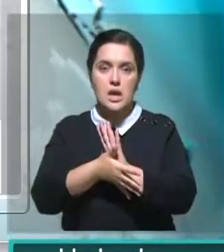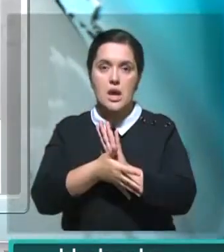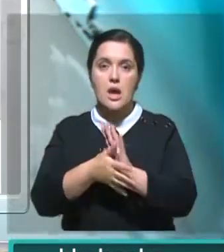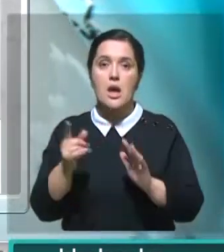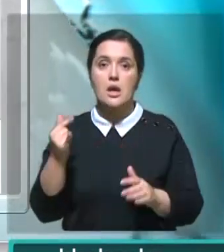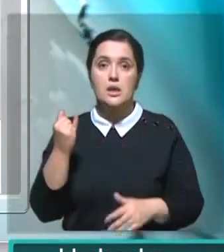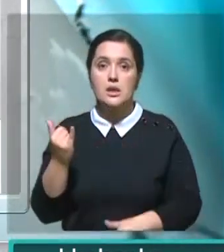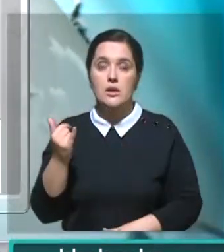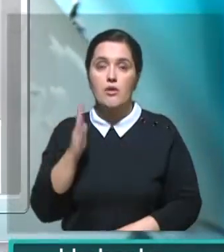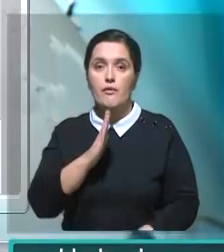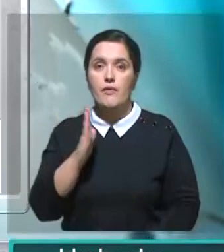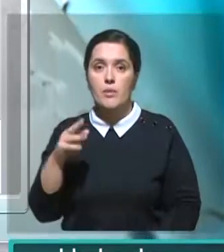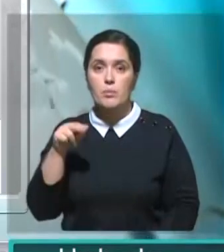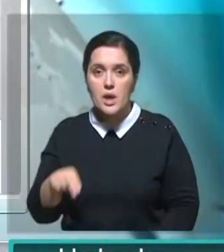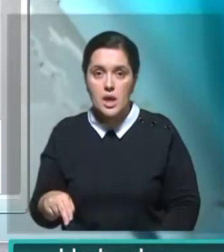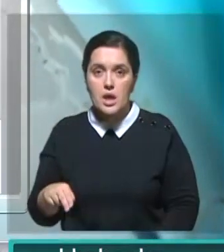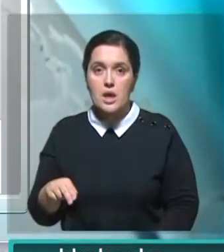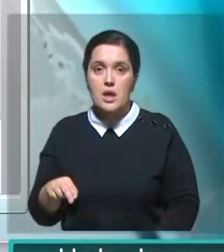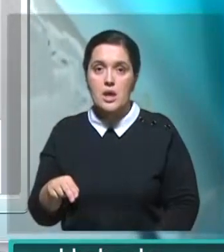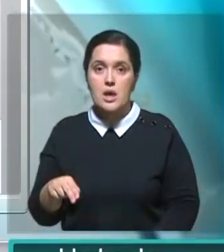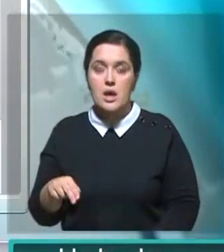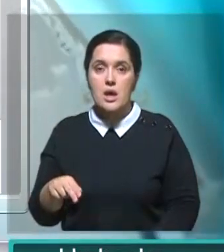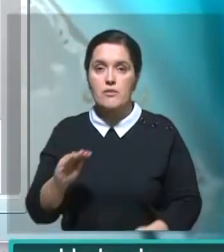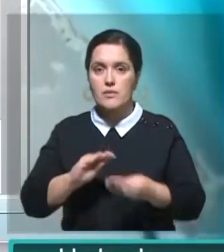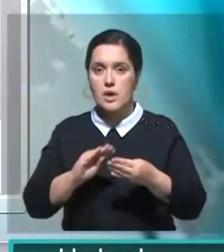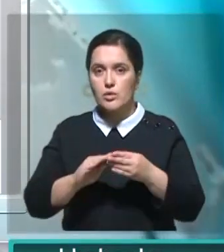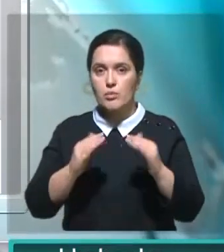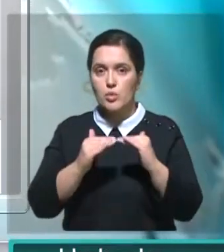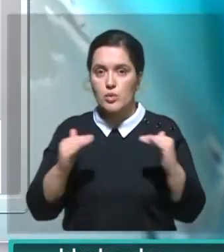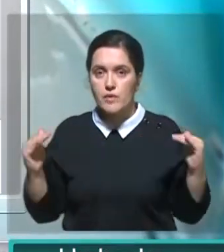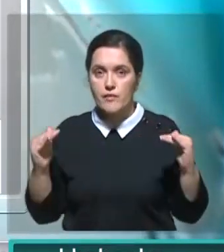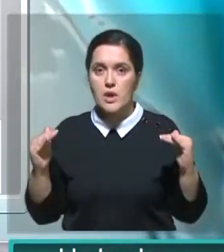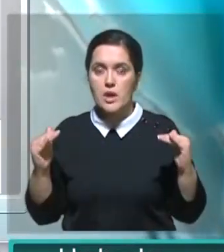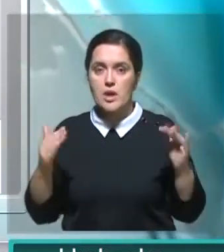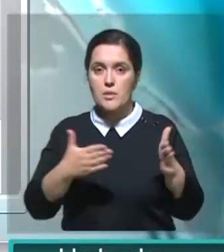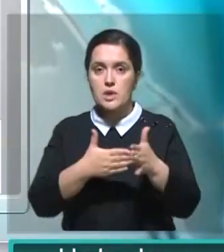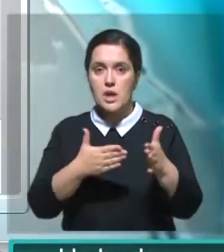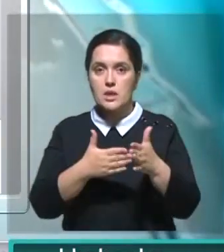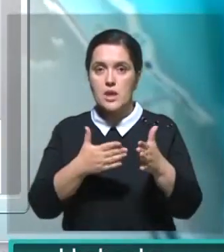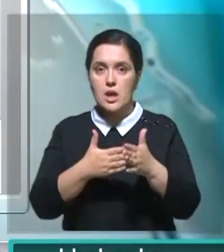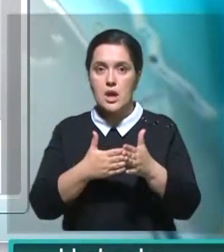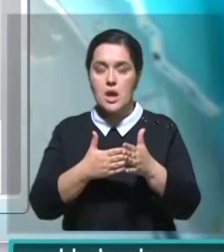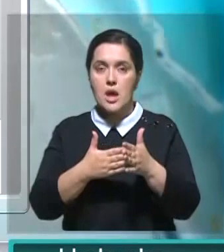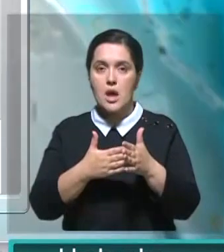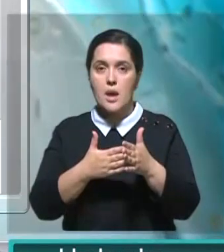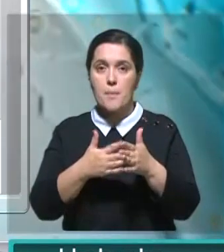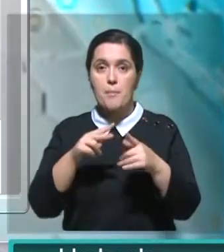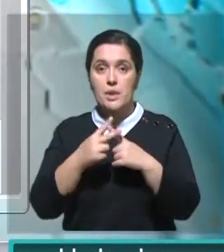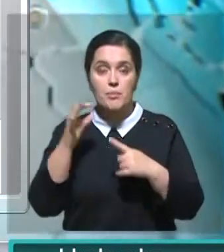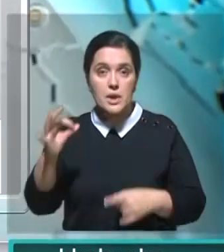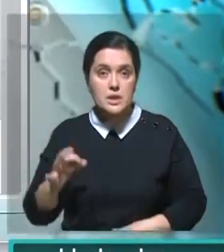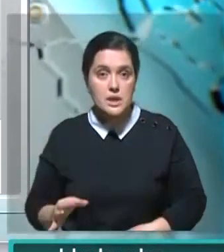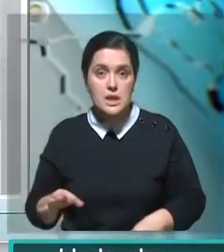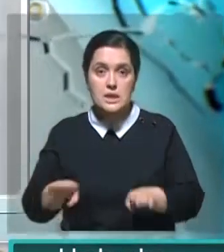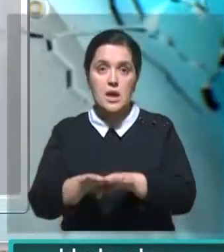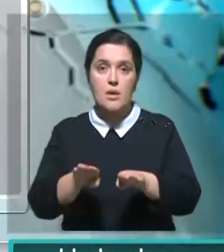этом секторе, но их доля в ВВП страны остается примерно на одном уровне и не превышает даже 0,5%. Если же